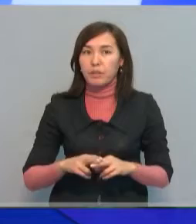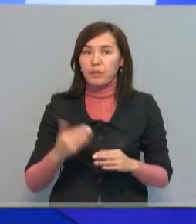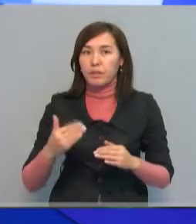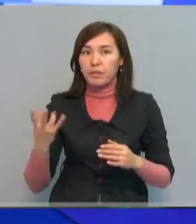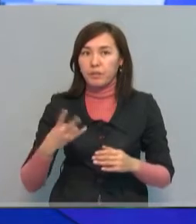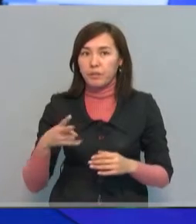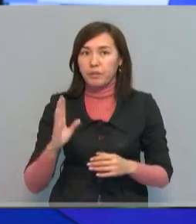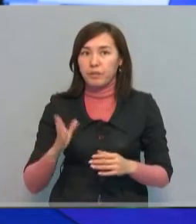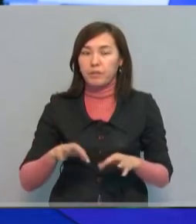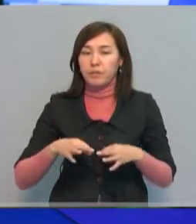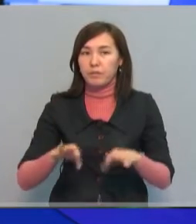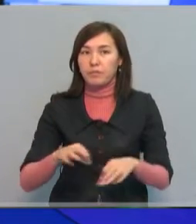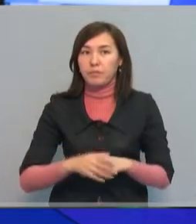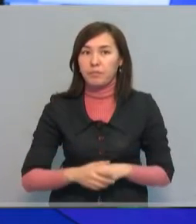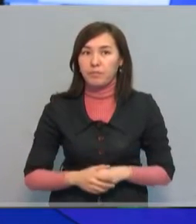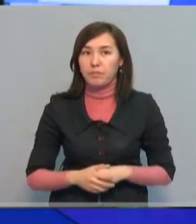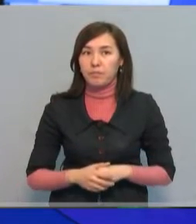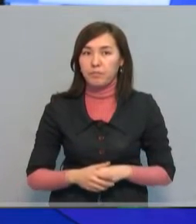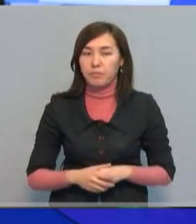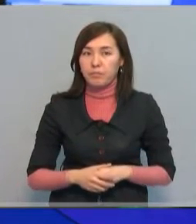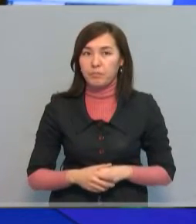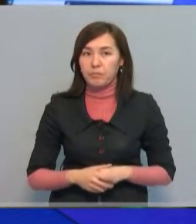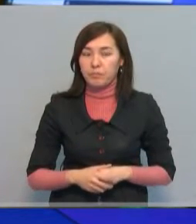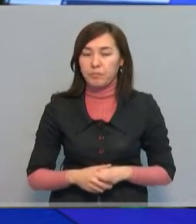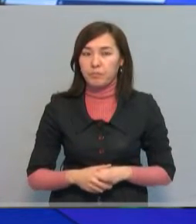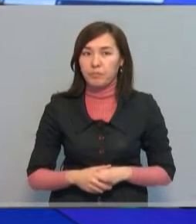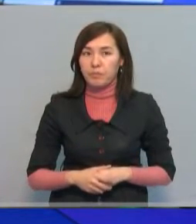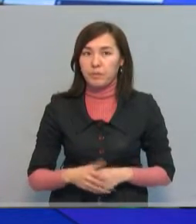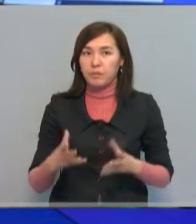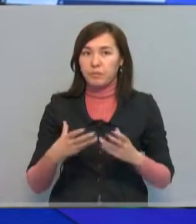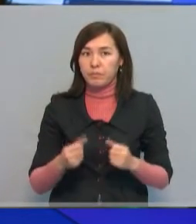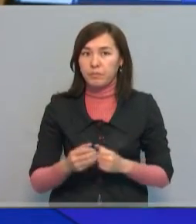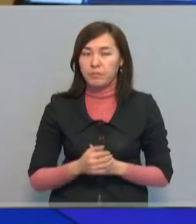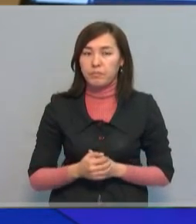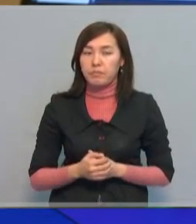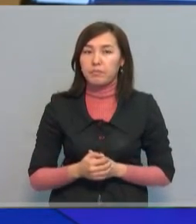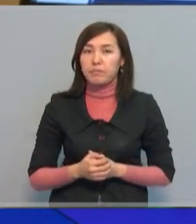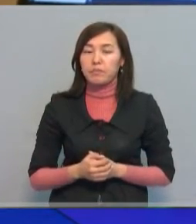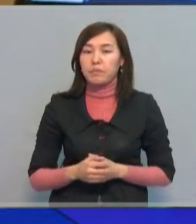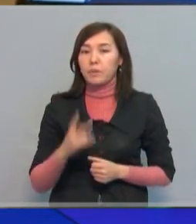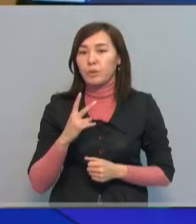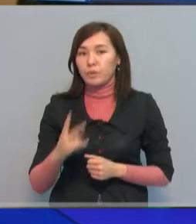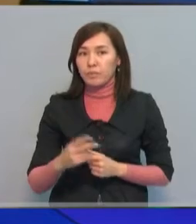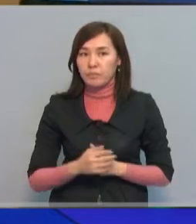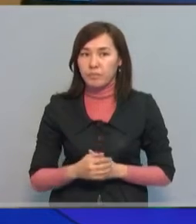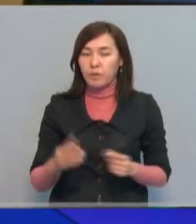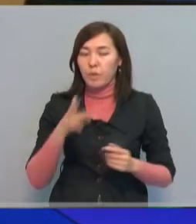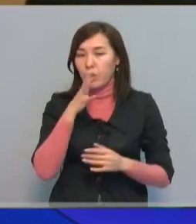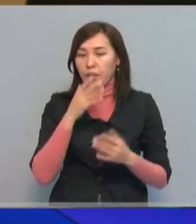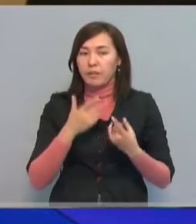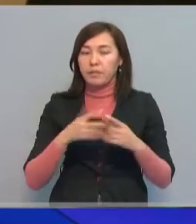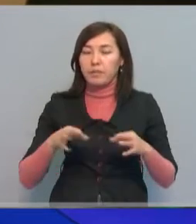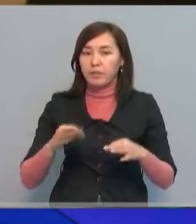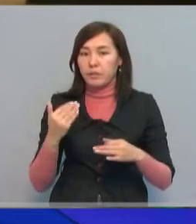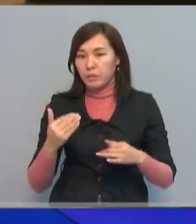его нужно было катать. В этом есть неоспоримое преимущество, что мы можем ребятам пойти показать современные